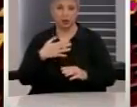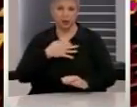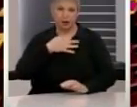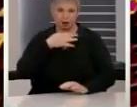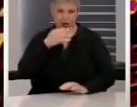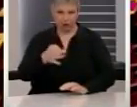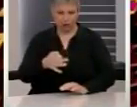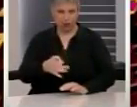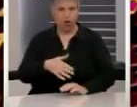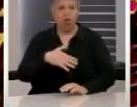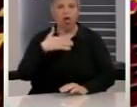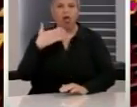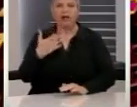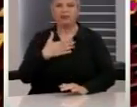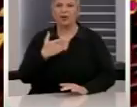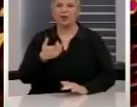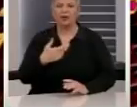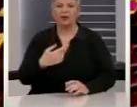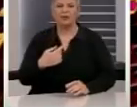να δημιουργούνται